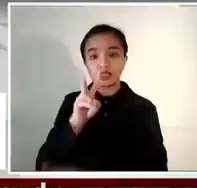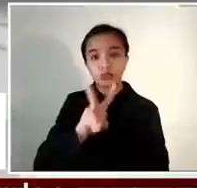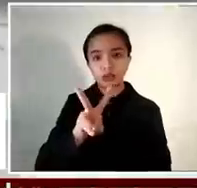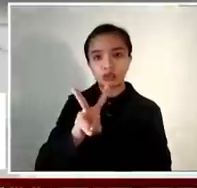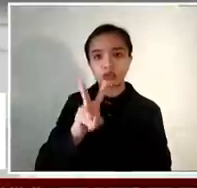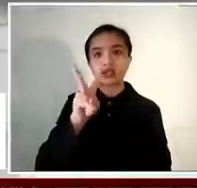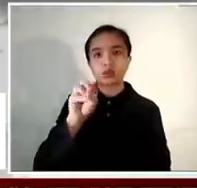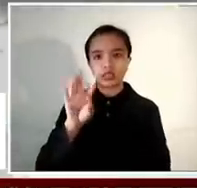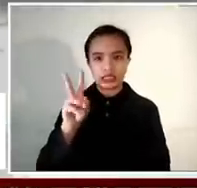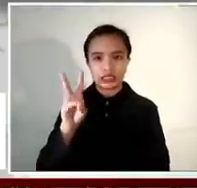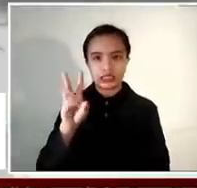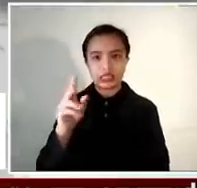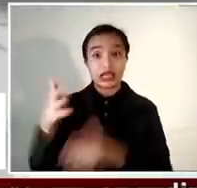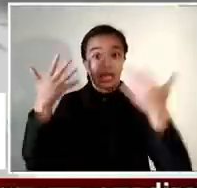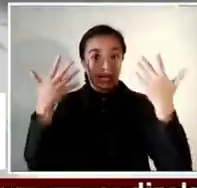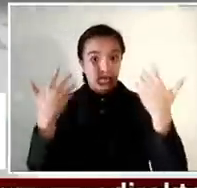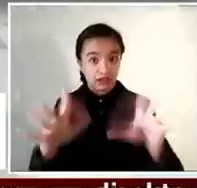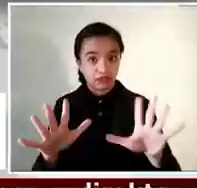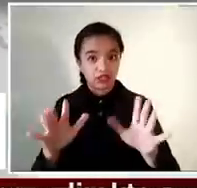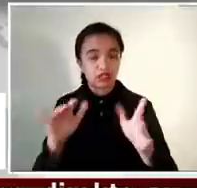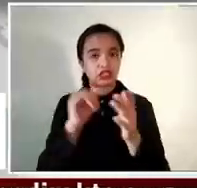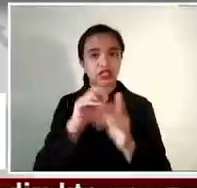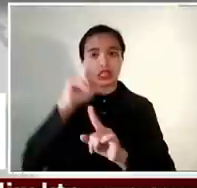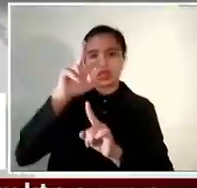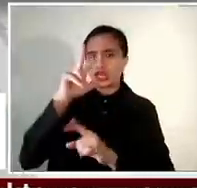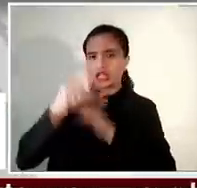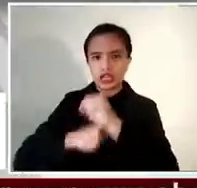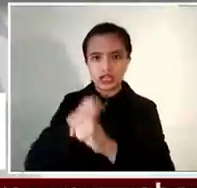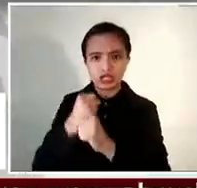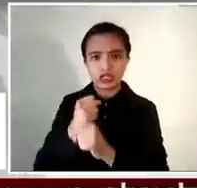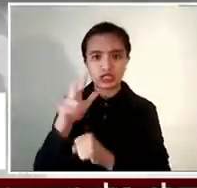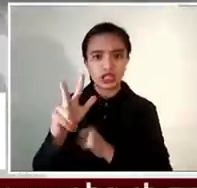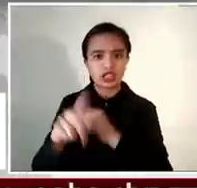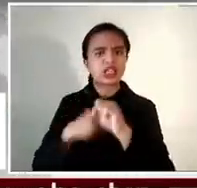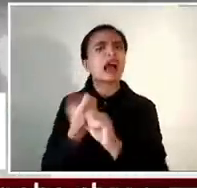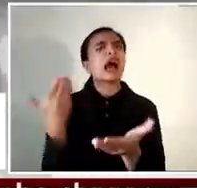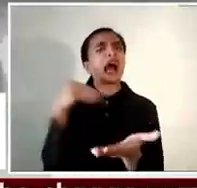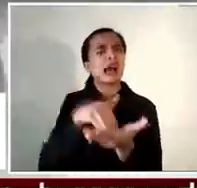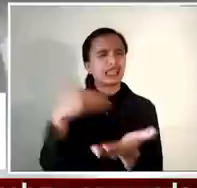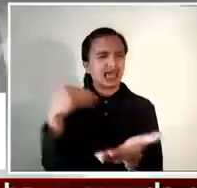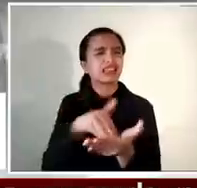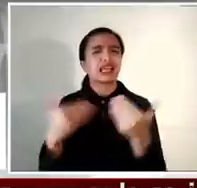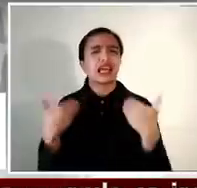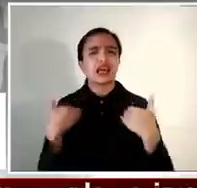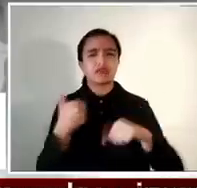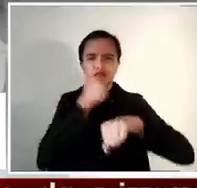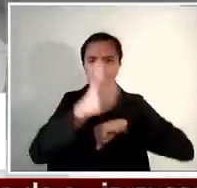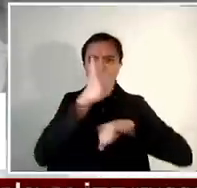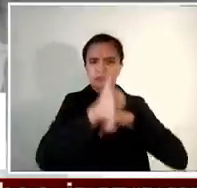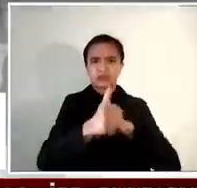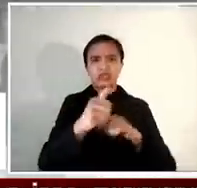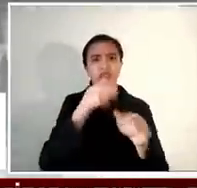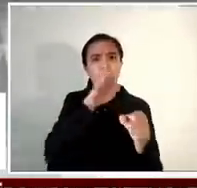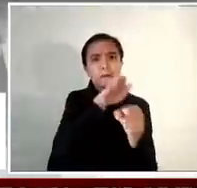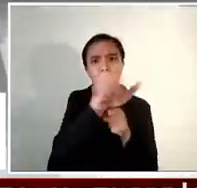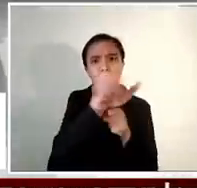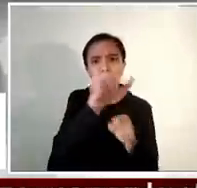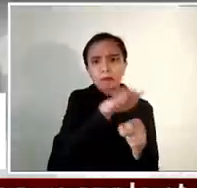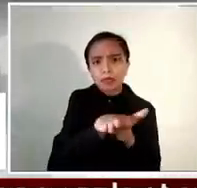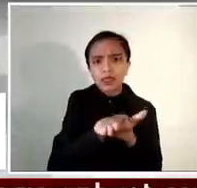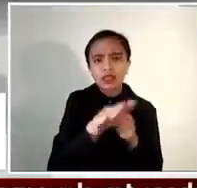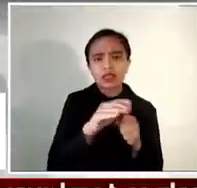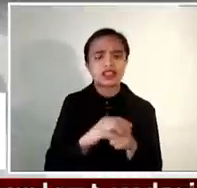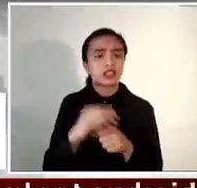2016. At matapos ang mahigit 3 taon, lumutang ulit ang akusasyon ng rape laban kay Ping. Hindi galing kay